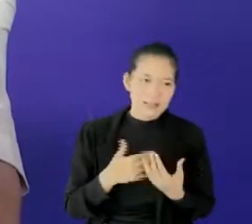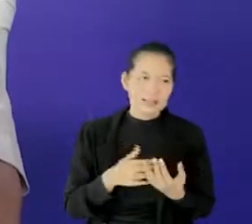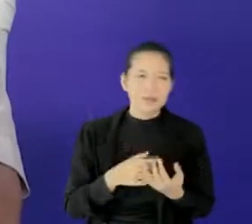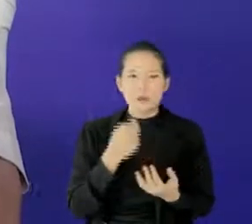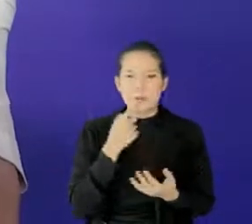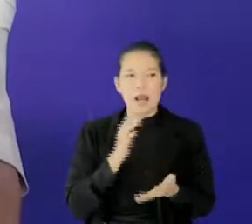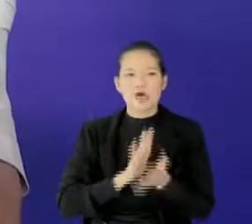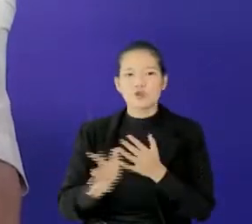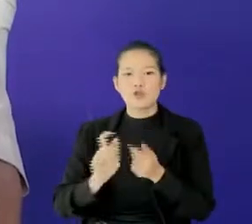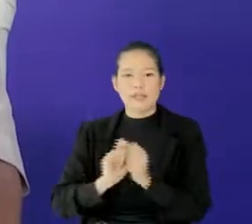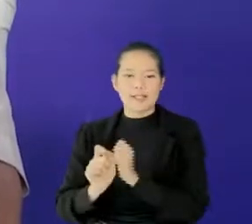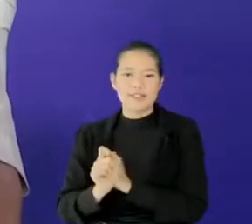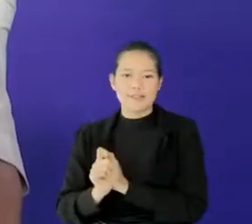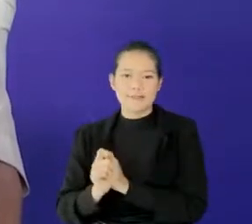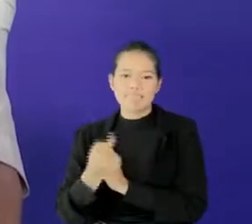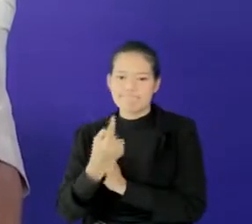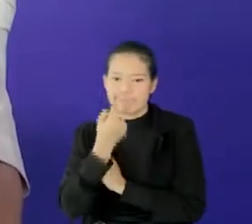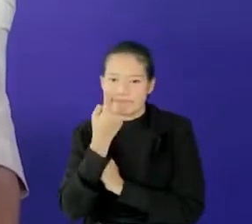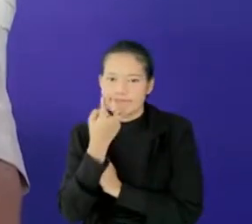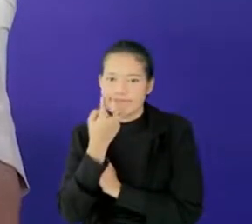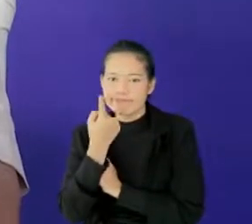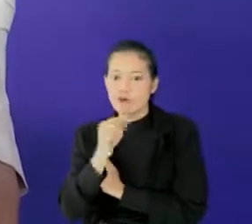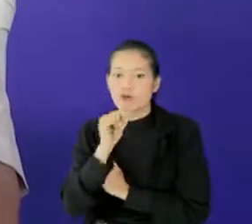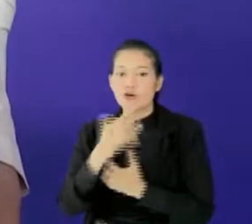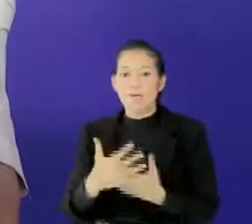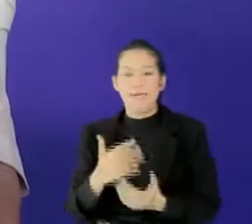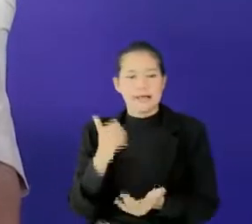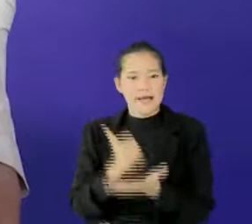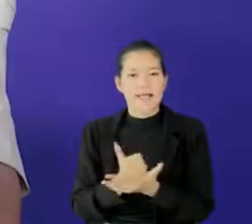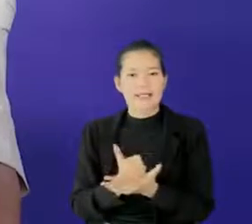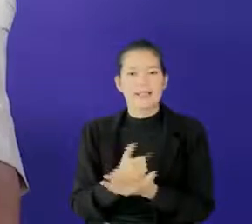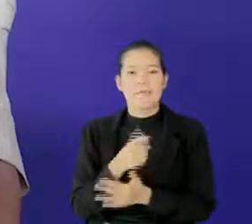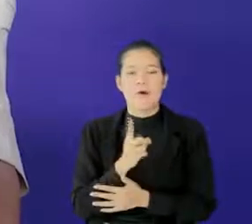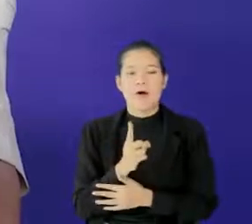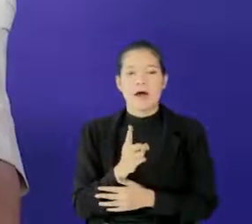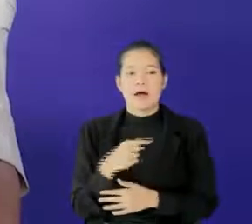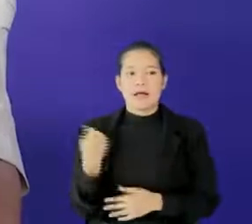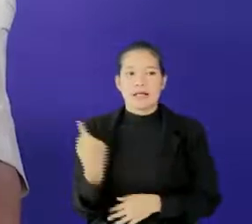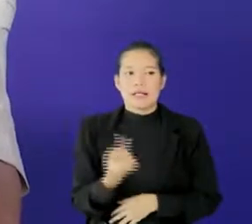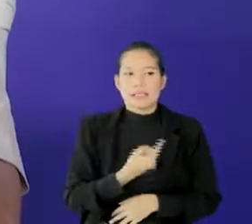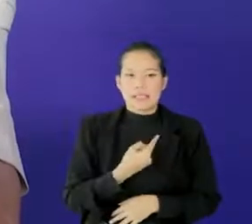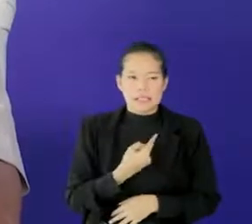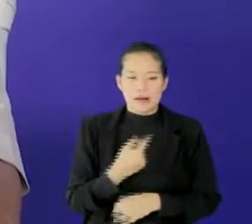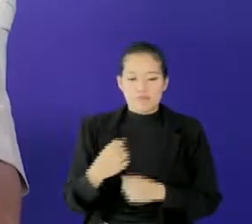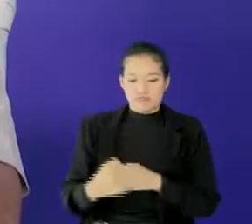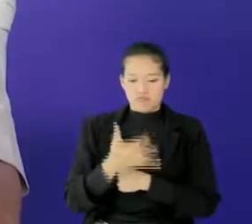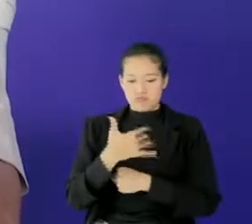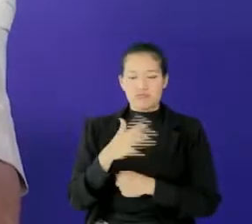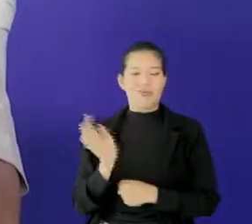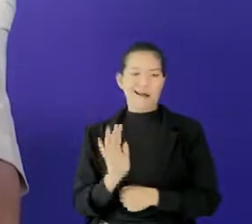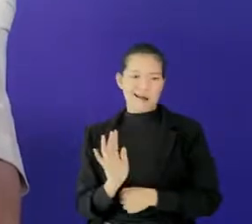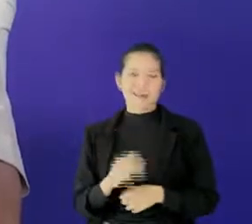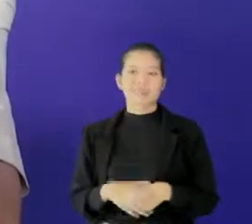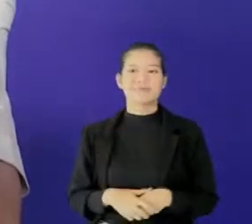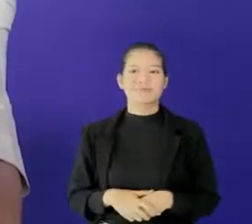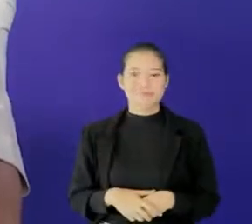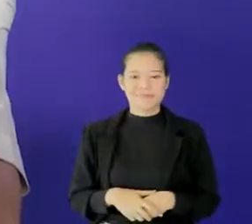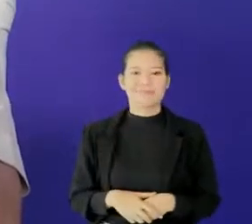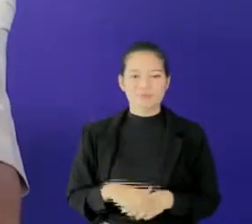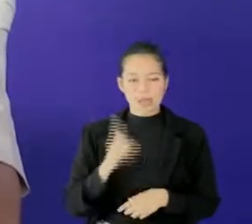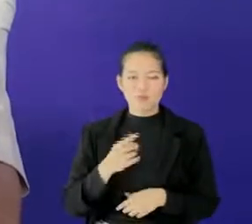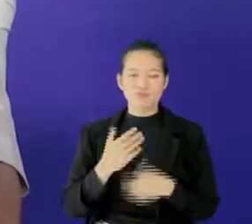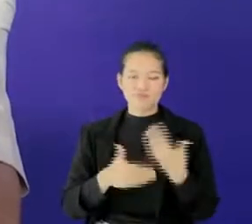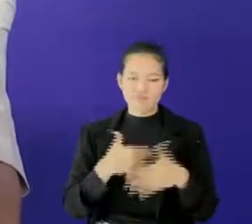melakukan testing supaya kita bisa yakin bahwa kita tidak terpapar oleh COVID. Nah ini harus